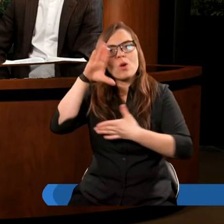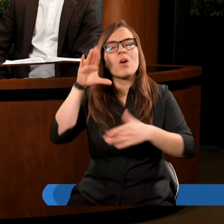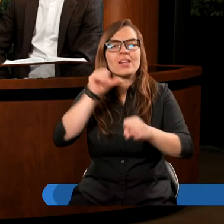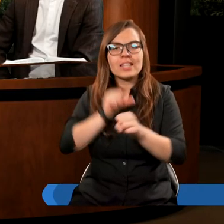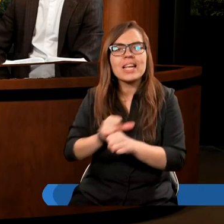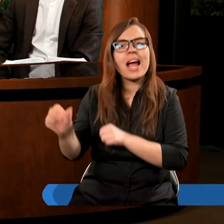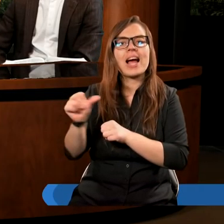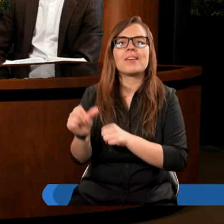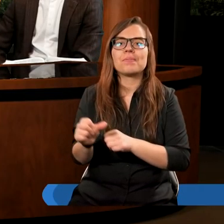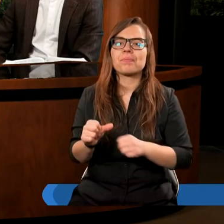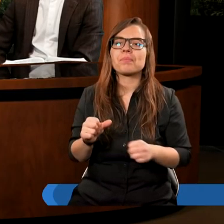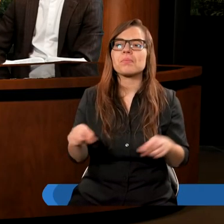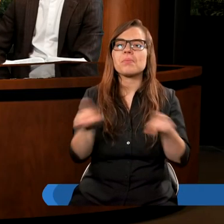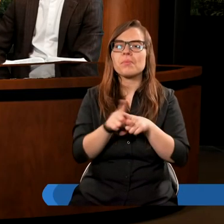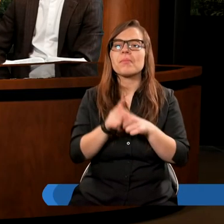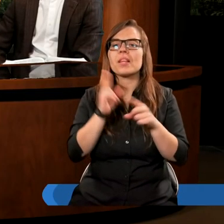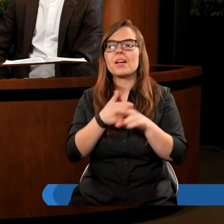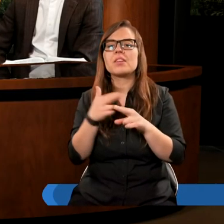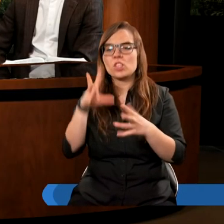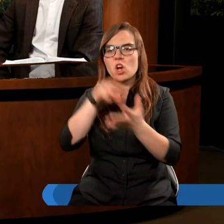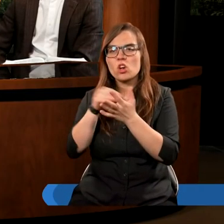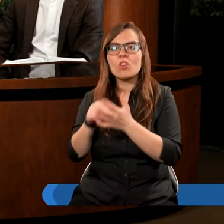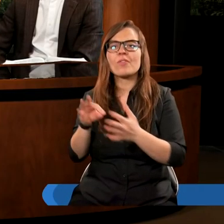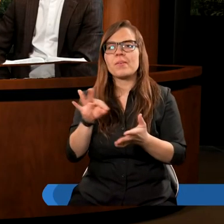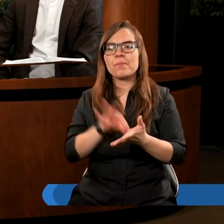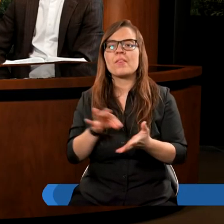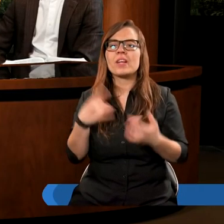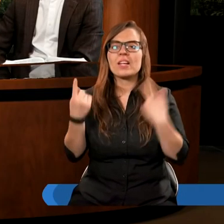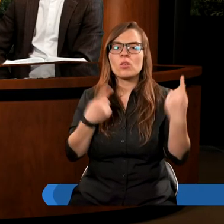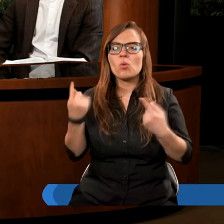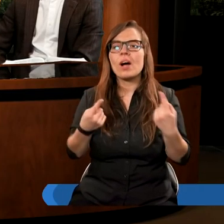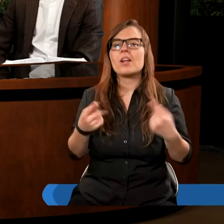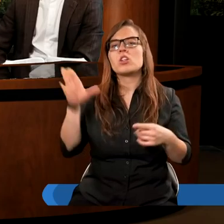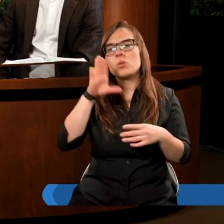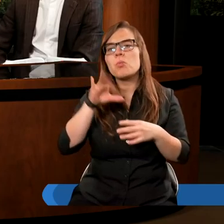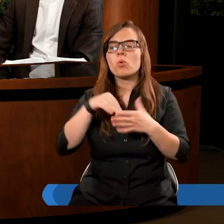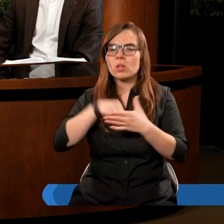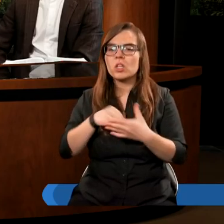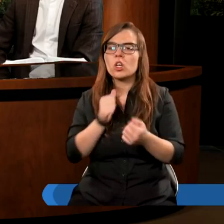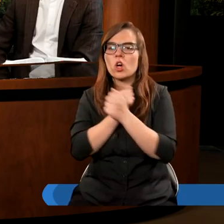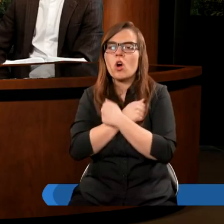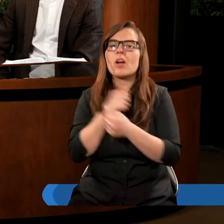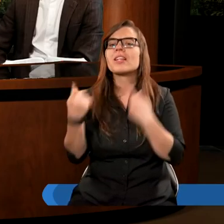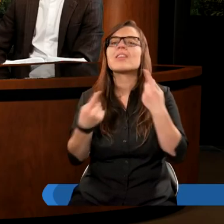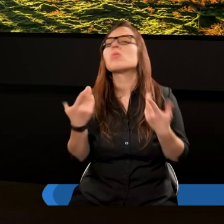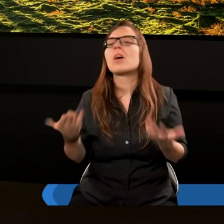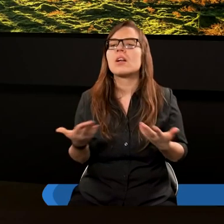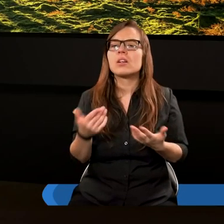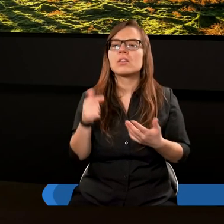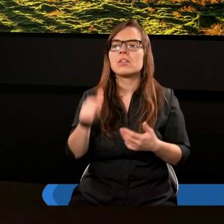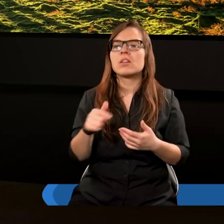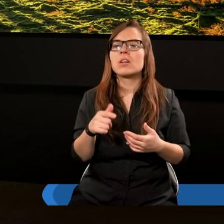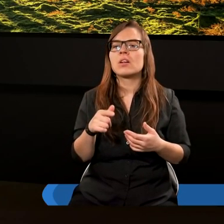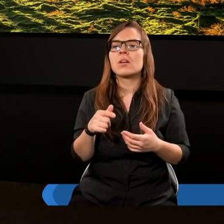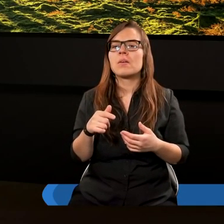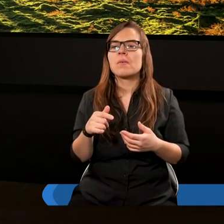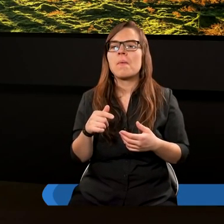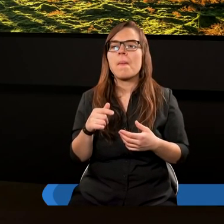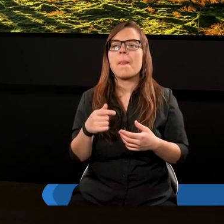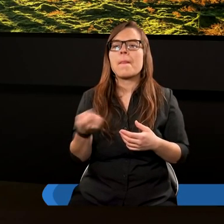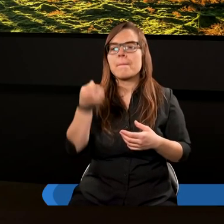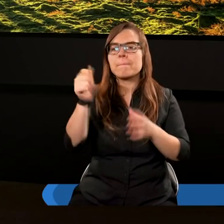I ja kiedyś też tak doświadczyłem w paru sytuacjach, że Bóg mnie kocha. Jedna z takich sytuacji to łapałem kiedyś stopa,